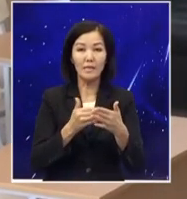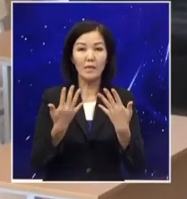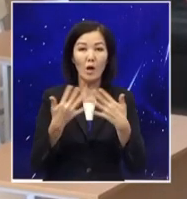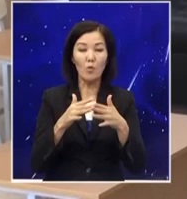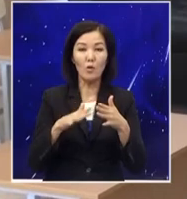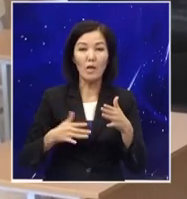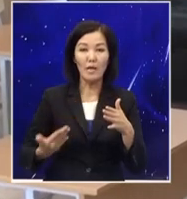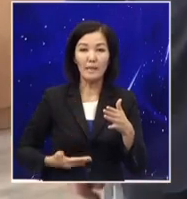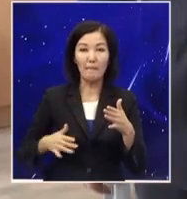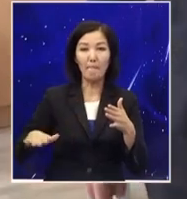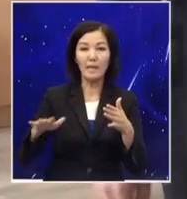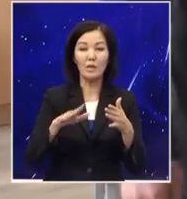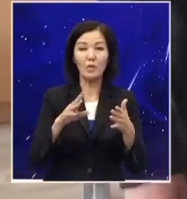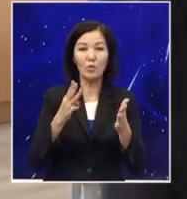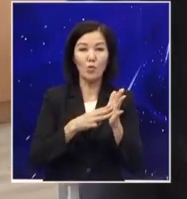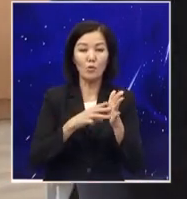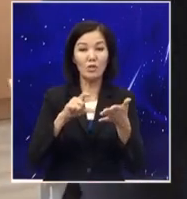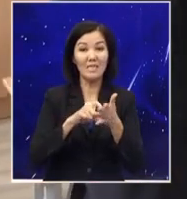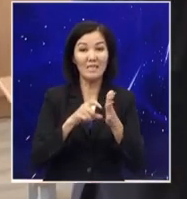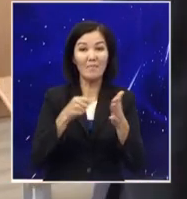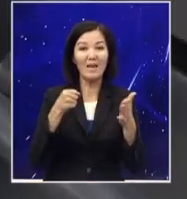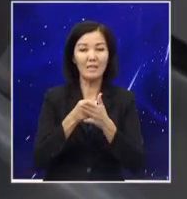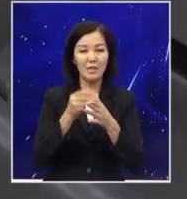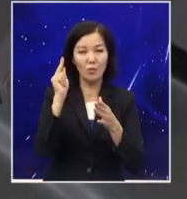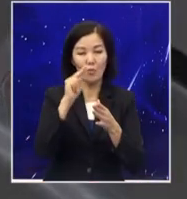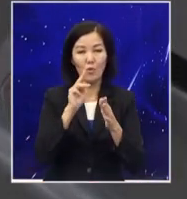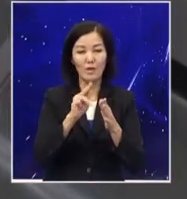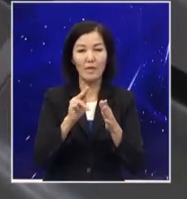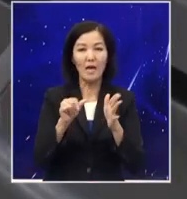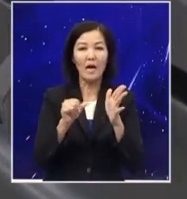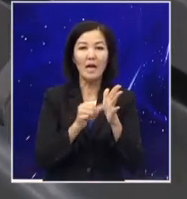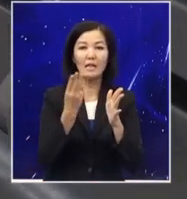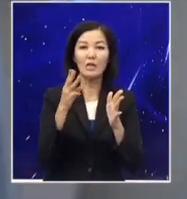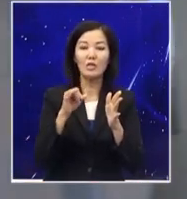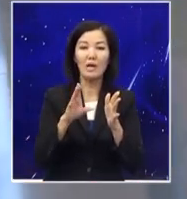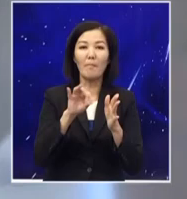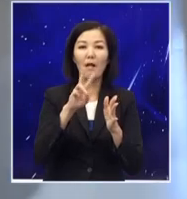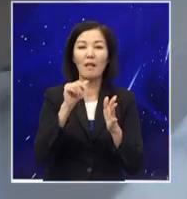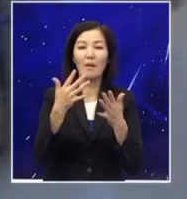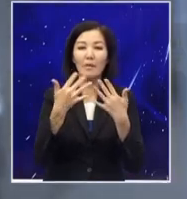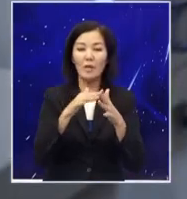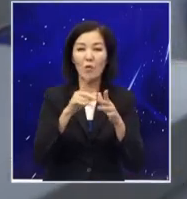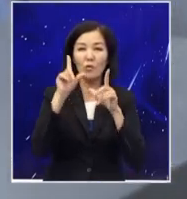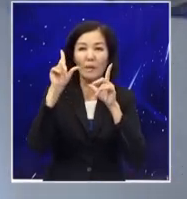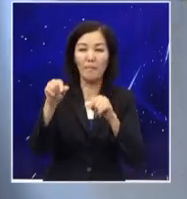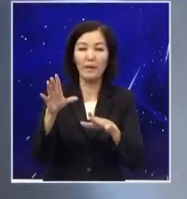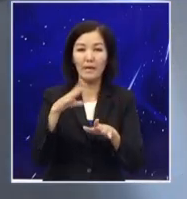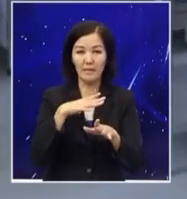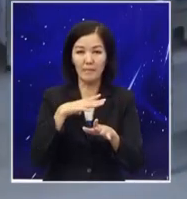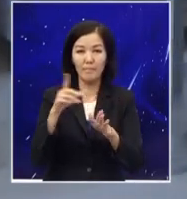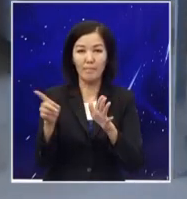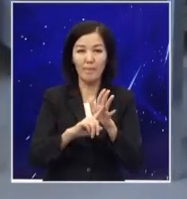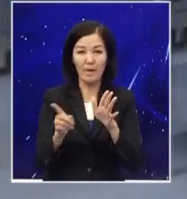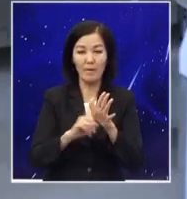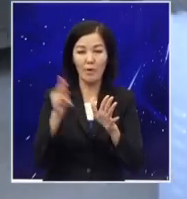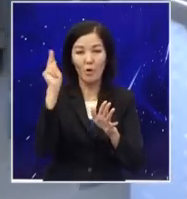балалар 9-шы сыныпқа дейін оқыды. Одан ересектері 6 шақырым жерде орналасқан Алғабас ауылындағы орта мектепке барып білім алуға тура келді.